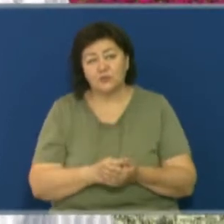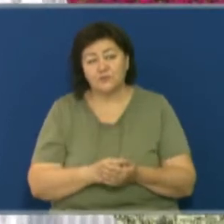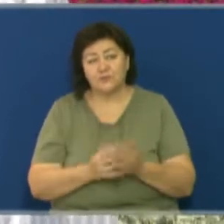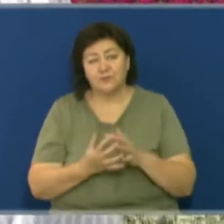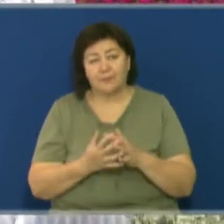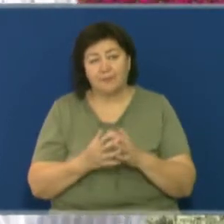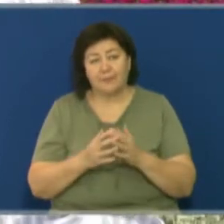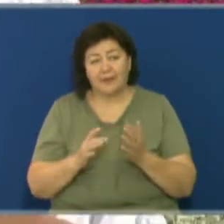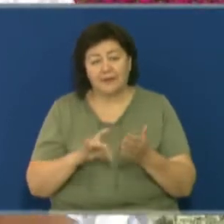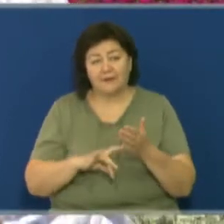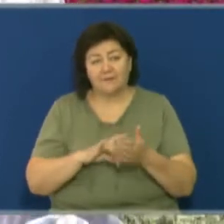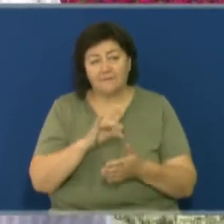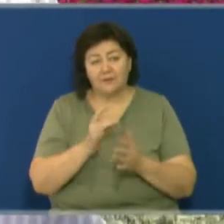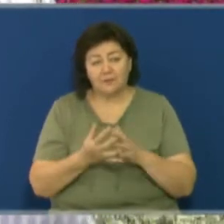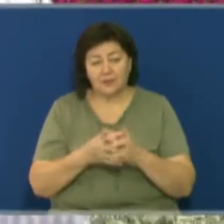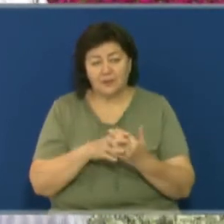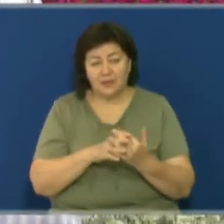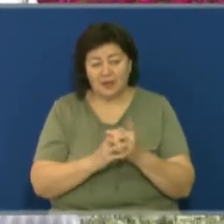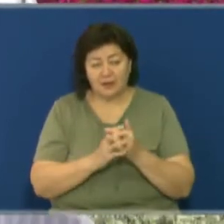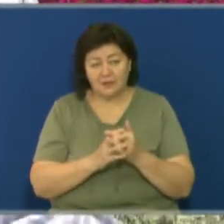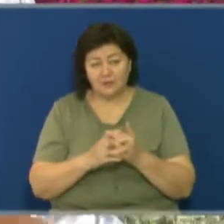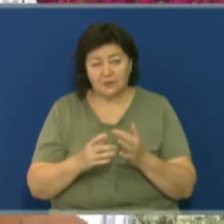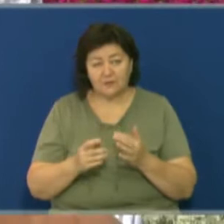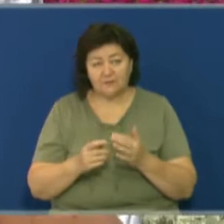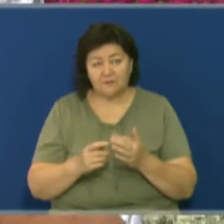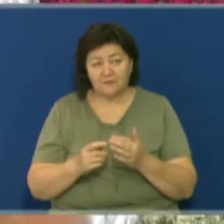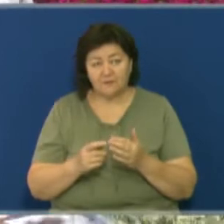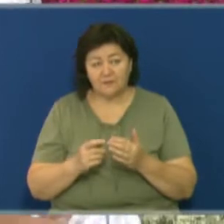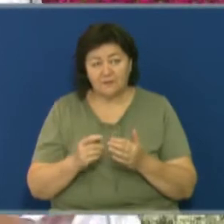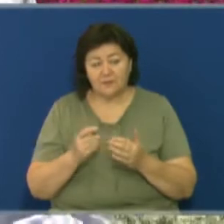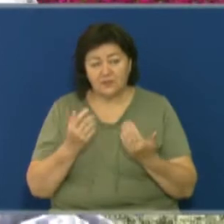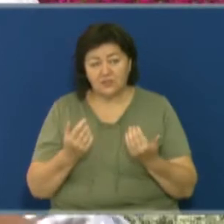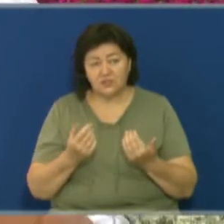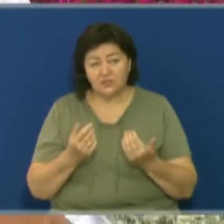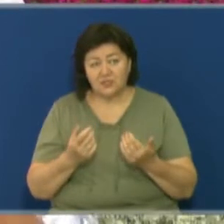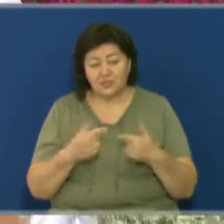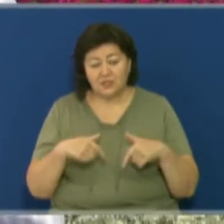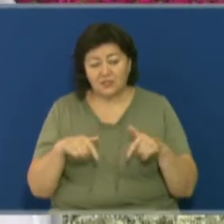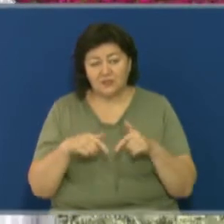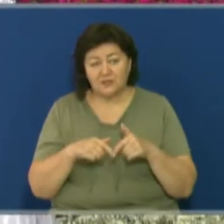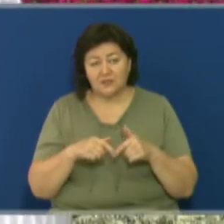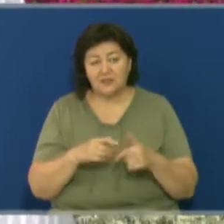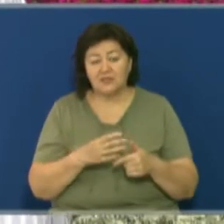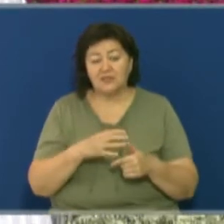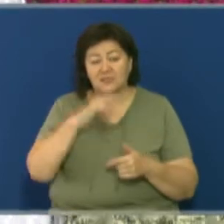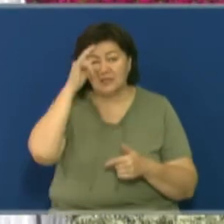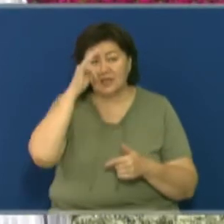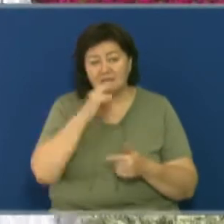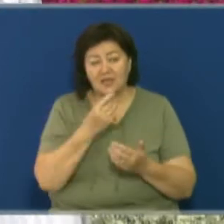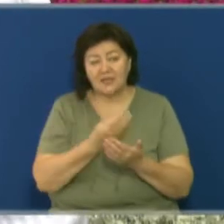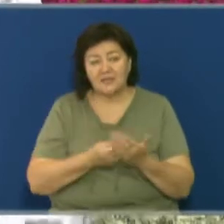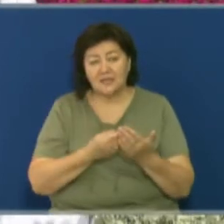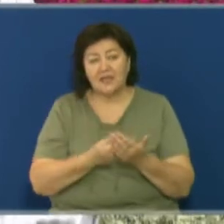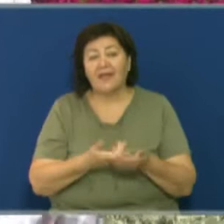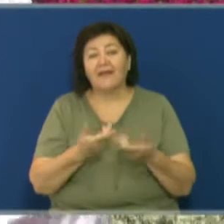Выборы акимов сел демонстрируют демократию нашей страны, поэтому был создан Национальный совет при президенте Касым-Жомарте Токаеве, где представители каждой